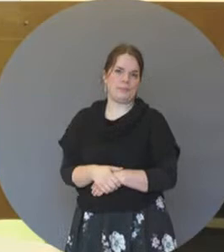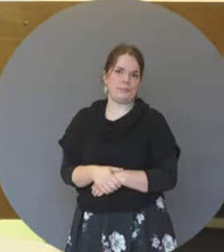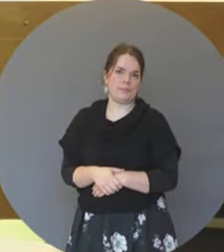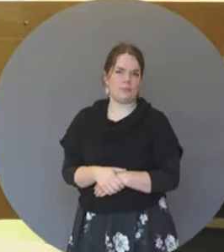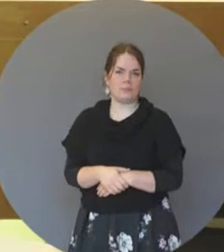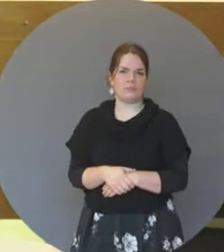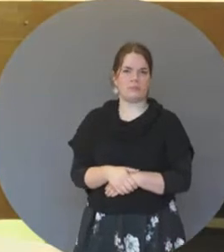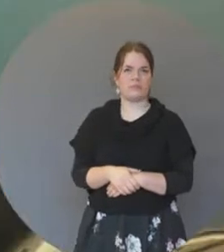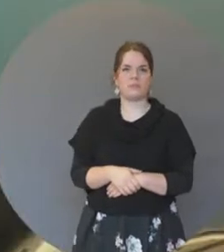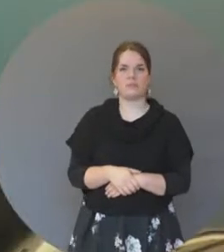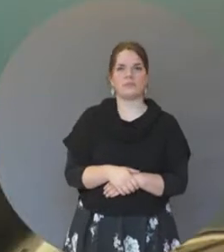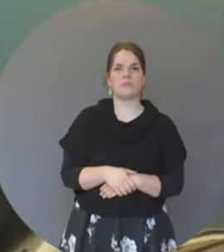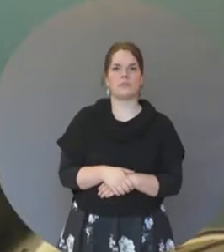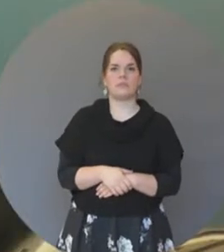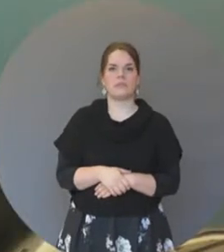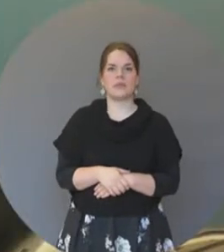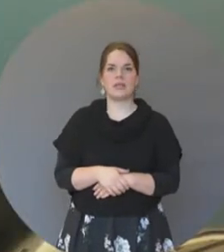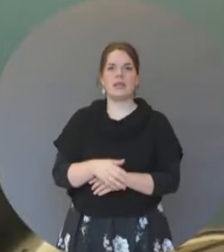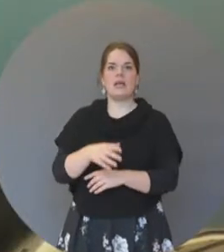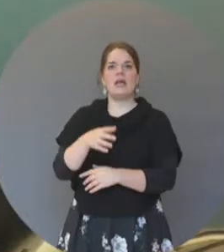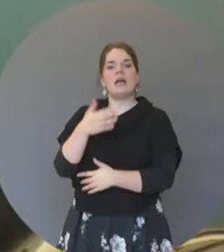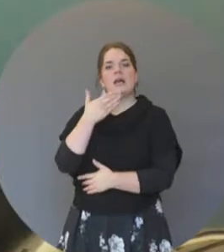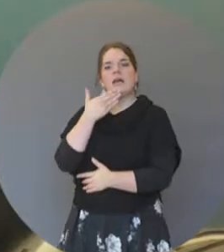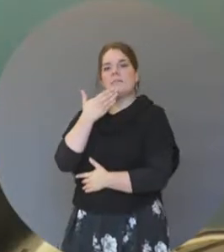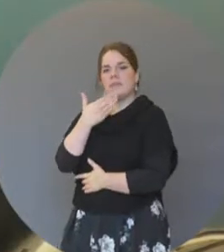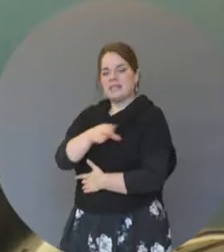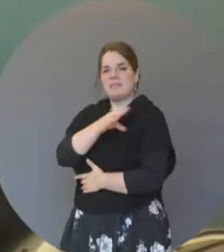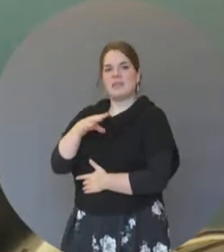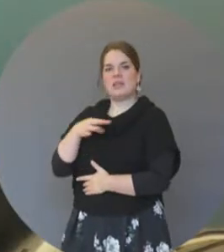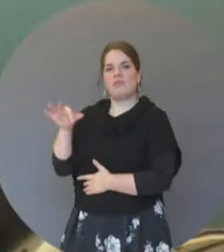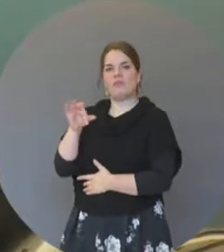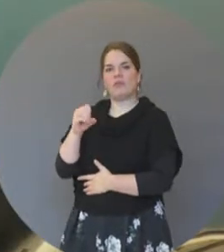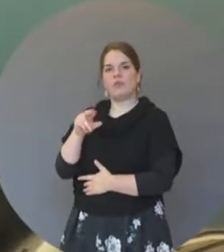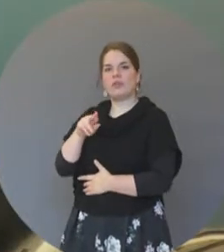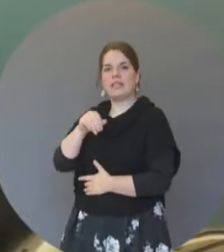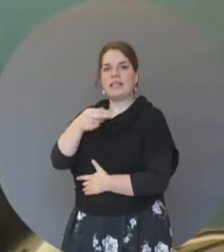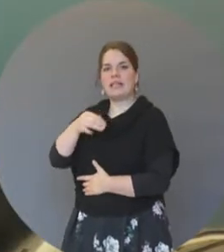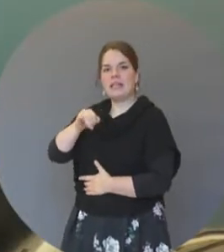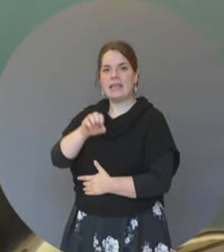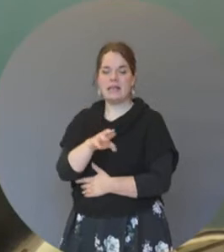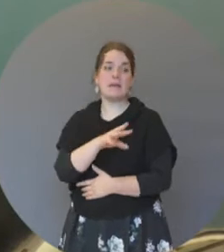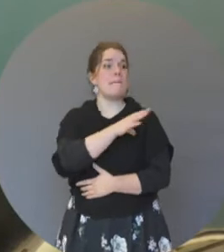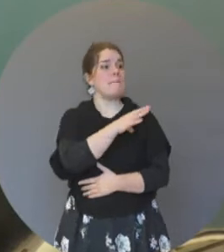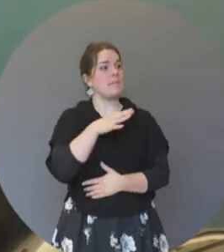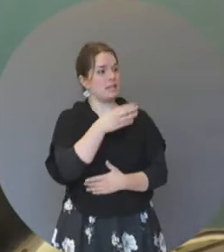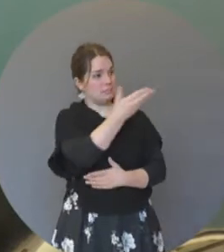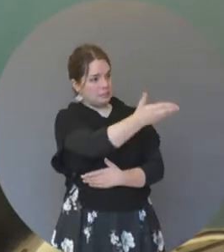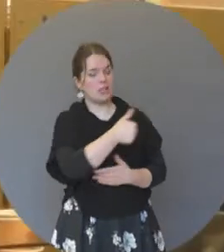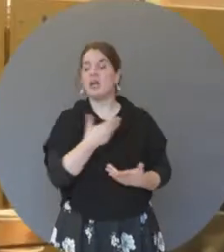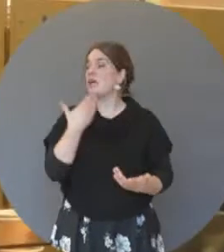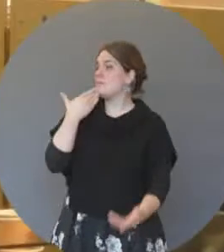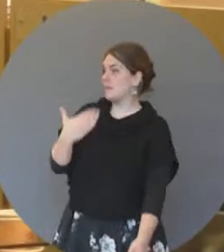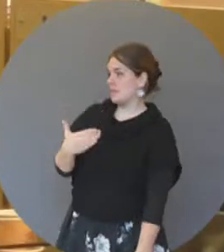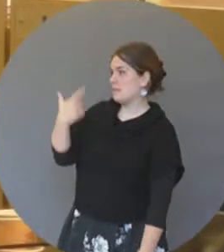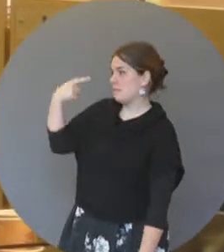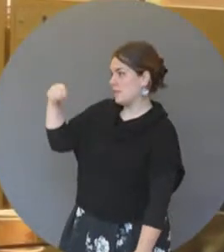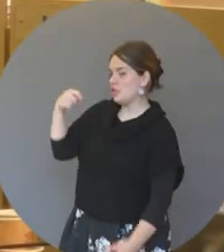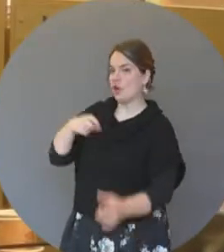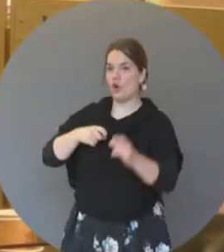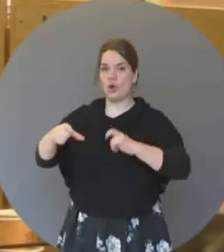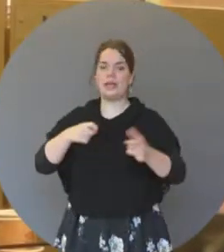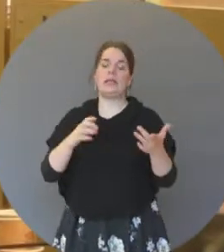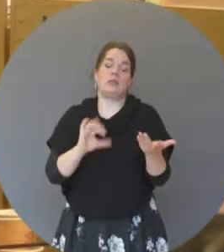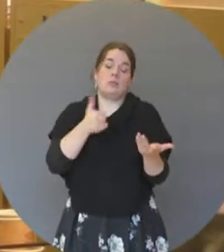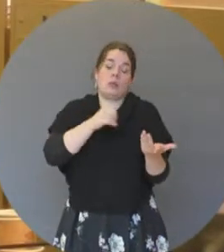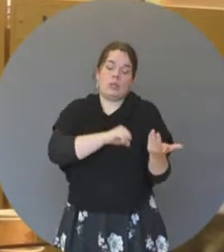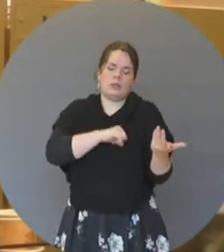merci Madame Fournier madame du tartre oui merci monsieur le Président chers collègues d'abord toutes mes excuses